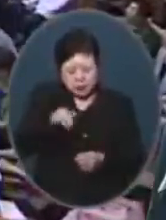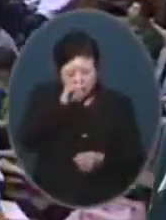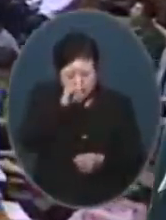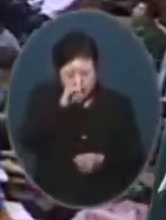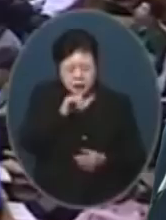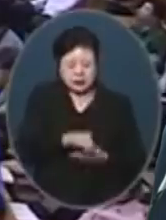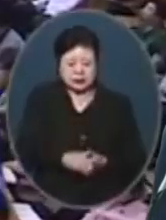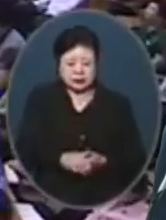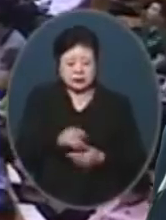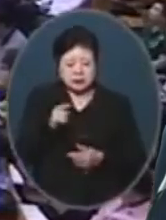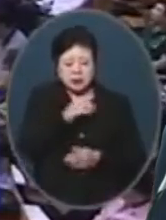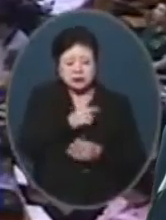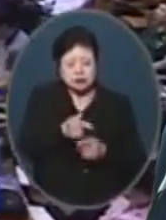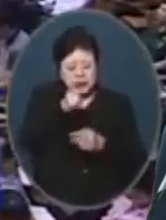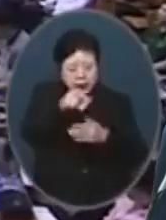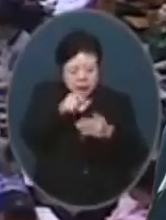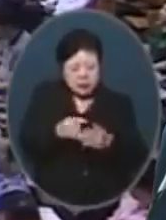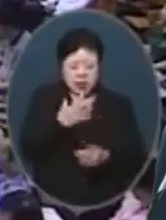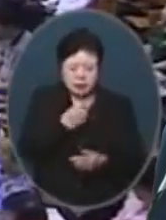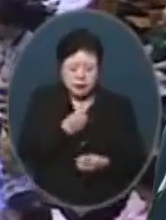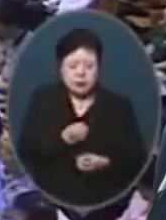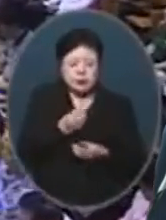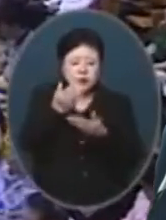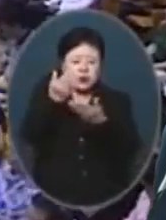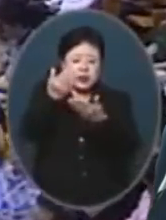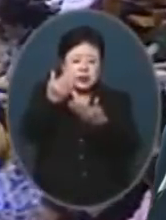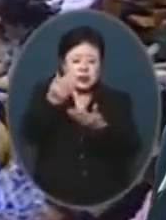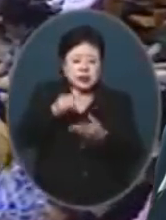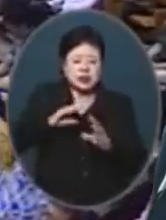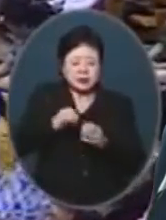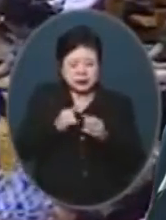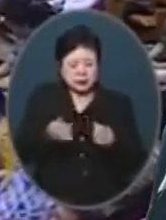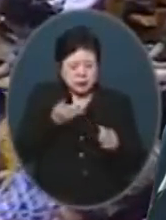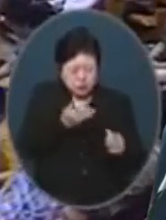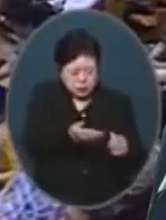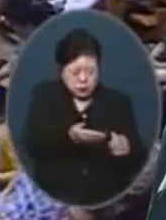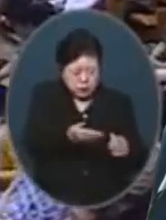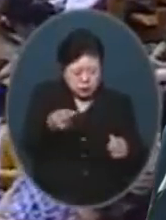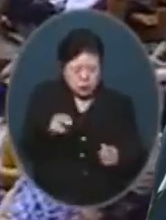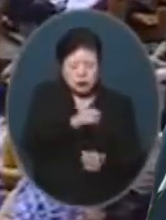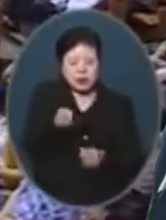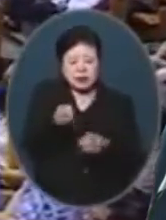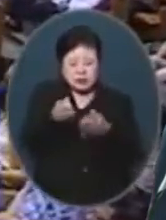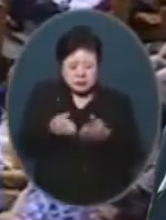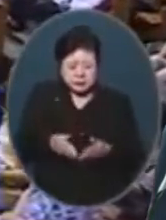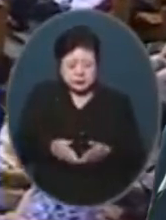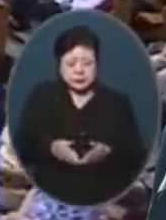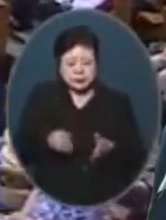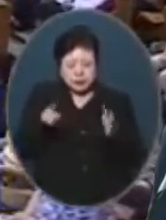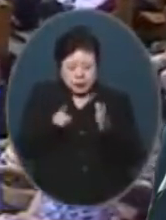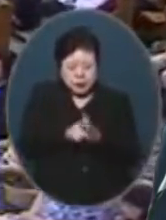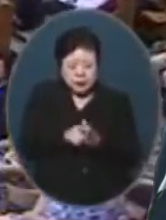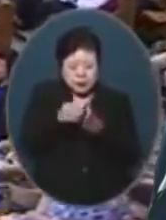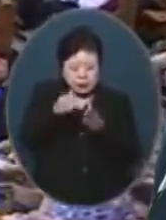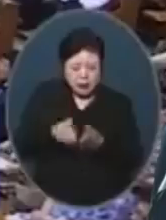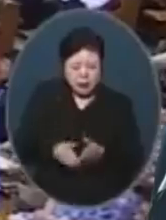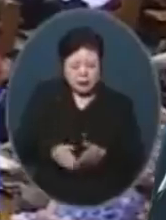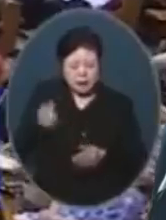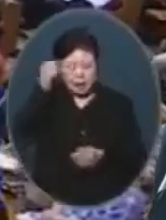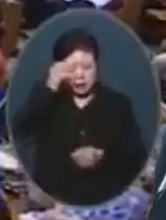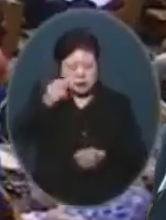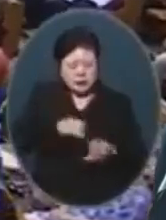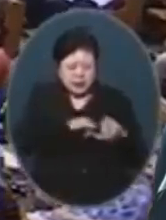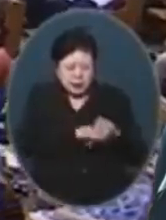하였습니다. 이는 그리스도 예수 안에서 아브라함의 복이 이방인에게 미치게 하고 또 우리로 하여금 믿음으로 말미암아